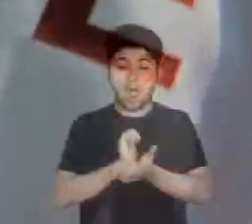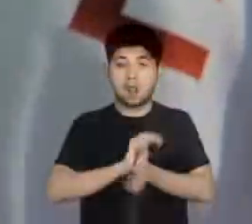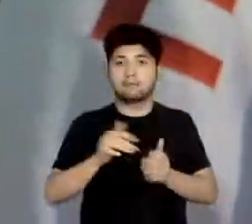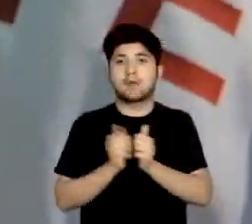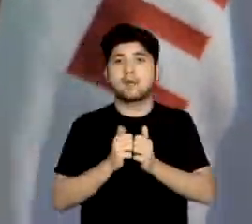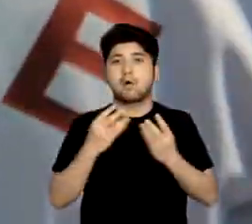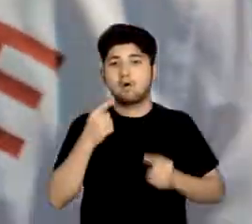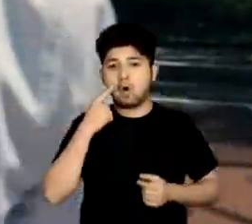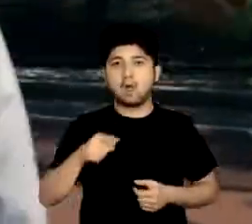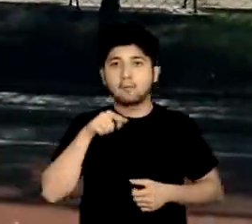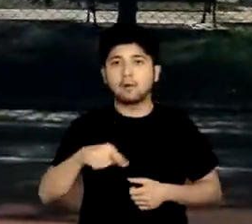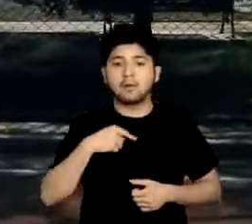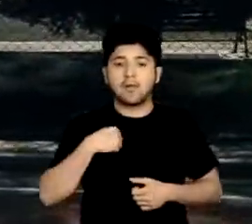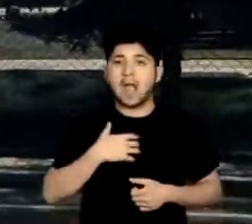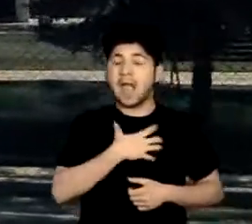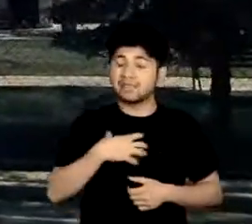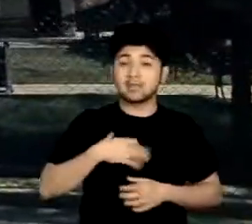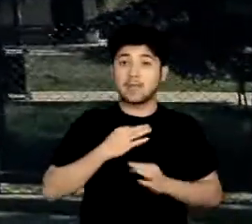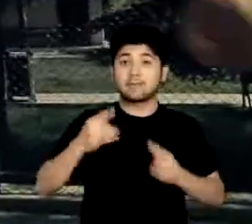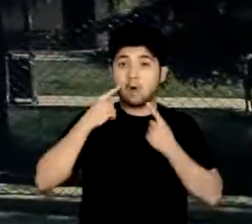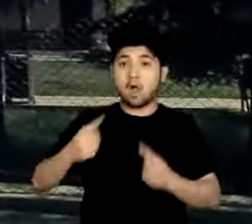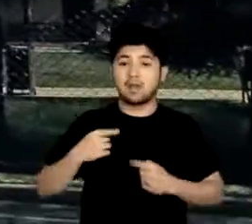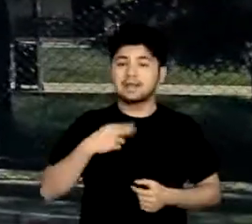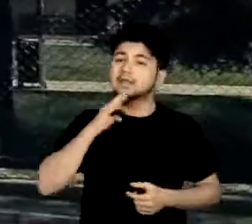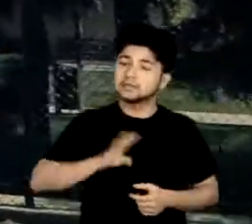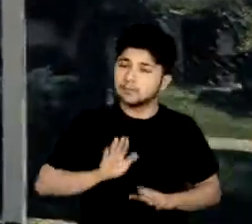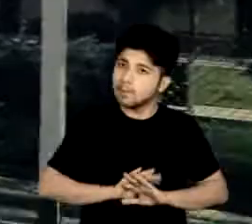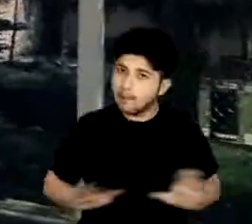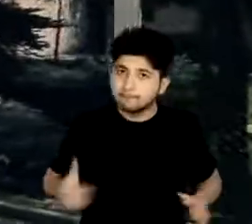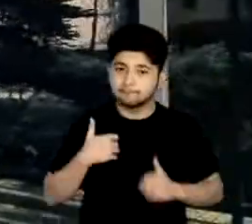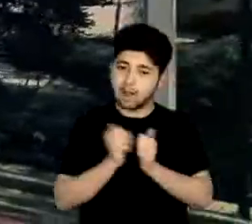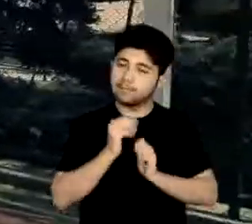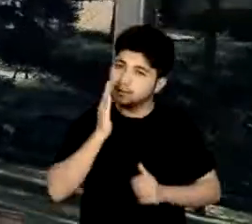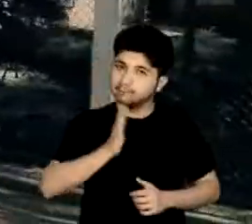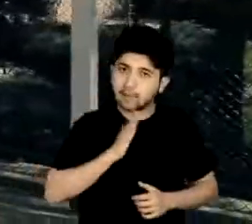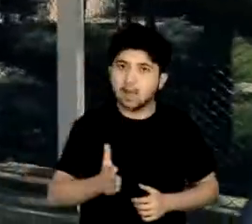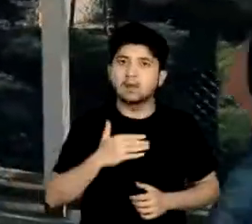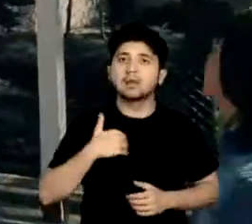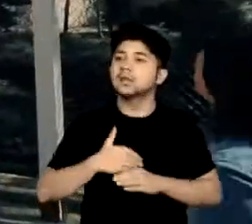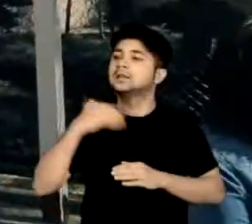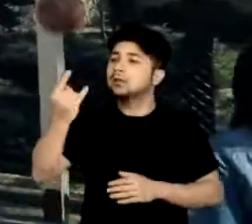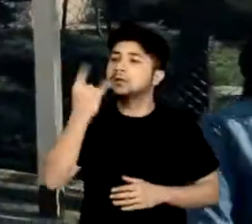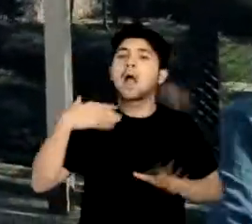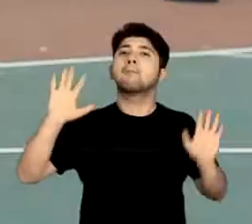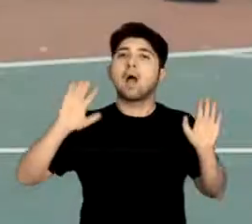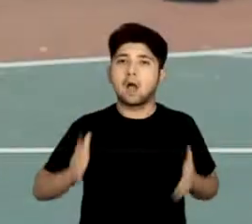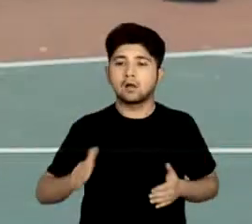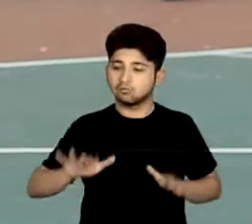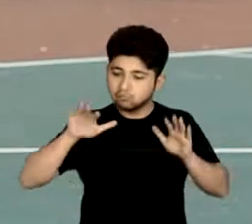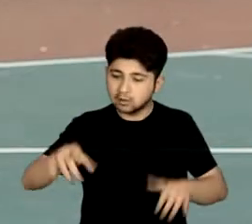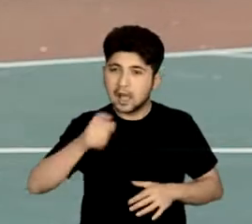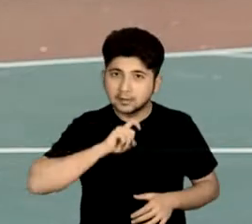Ailem mesela hep bana böyle bir özellikle annem. Hep kızım tamam işte birlikte gideriz, kendin dışarıya çıkma.